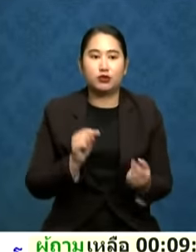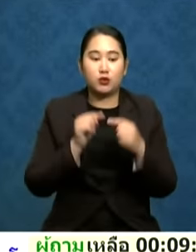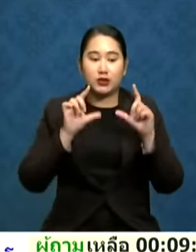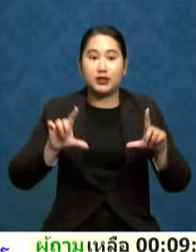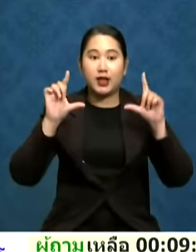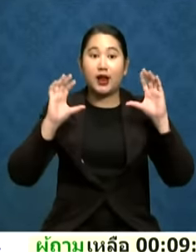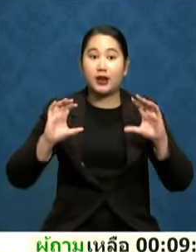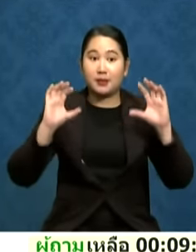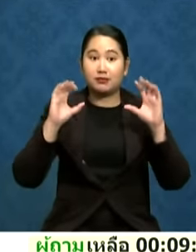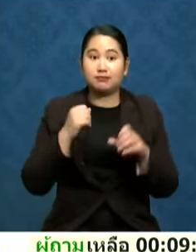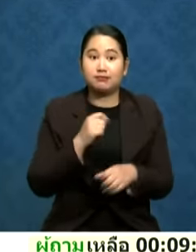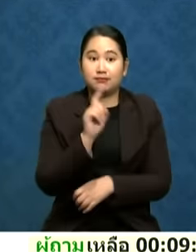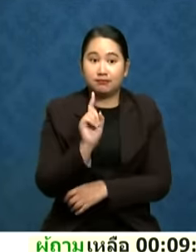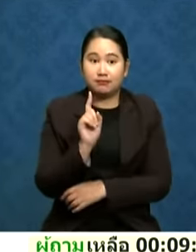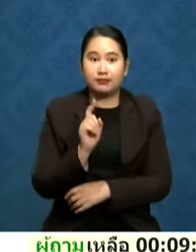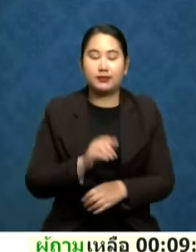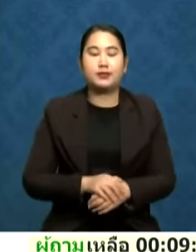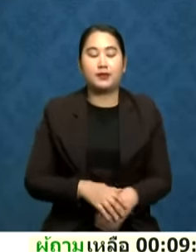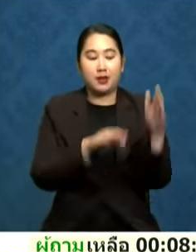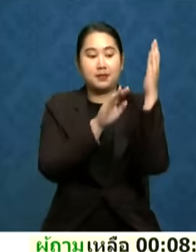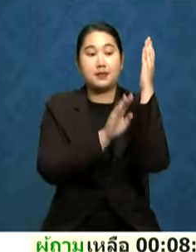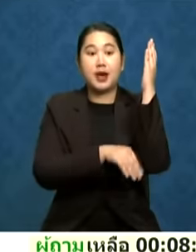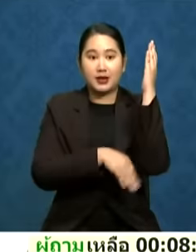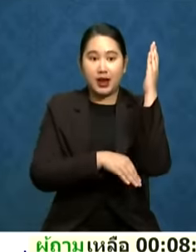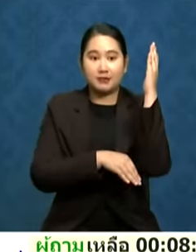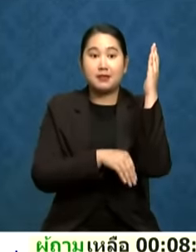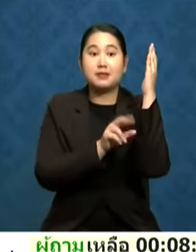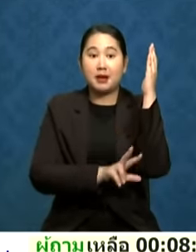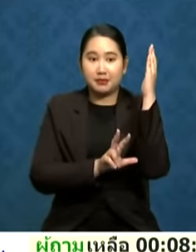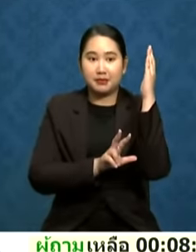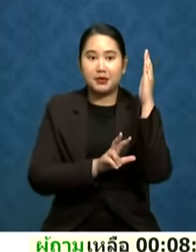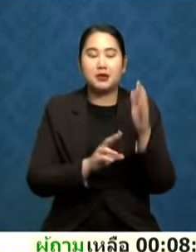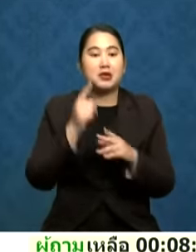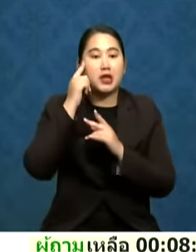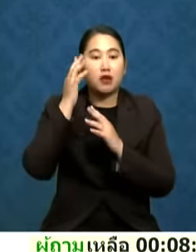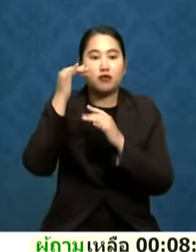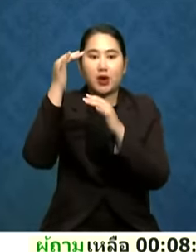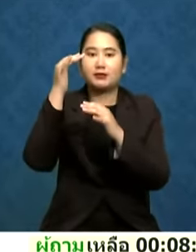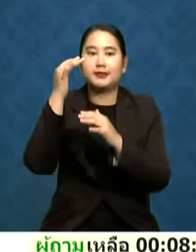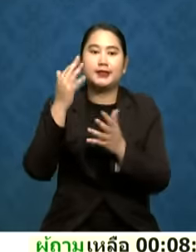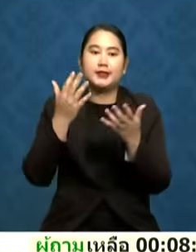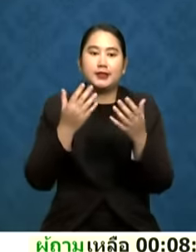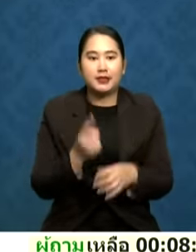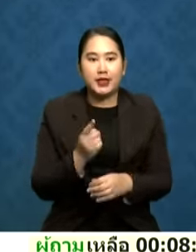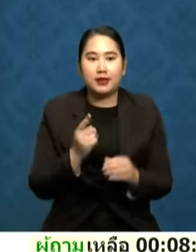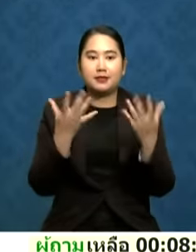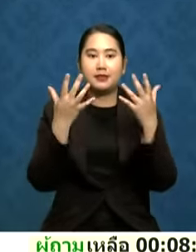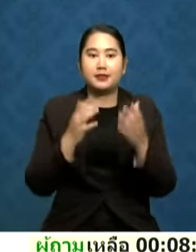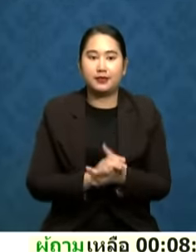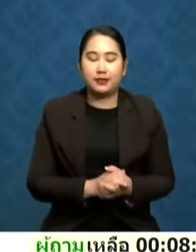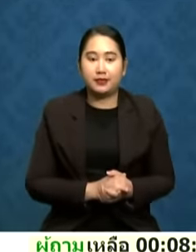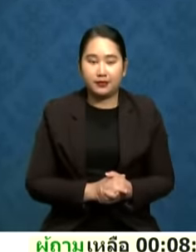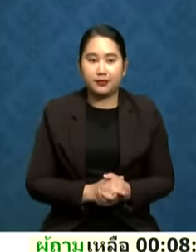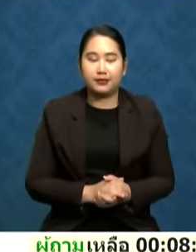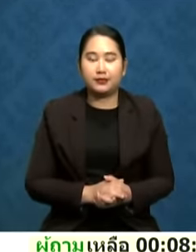ลบมาได้ซึจะทำให้สัตภาพ ชายแทน ใต้เป็เพีงภาพฝัน ที่ไม่เป็นความจิท่ประทัน